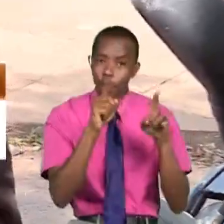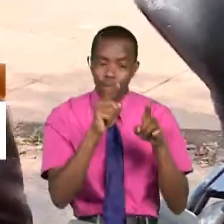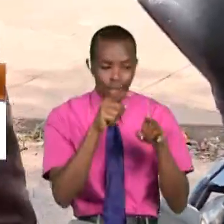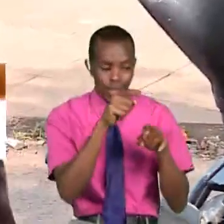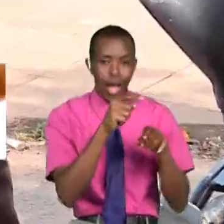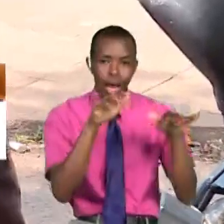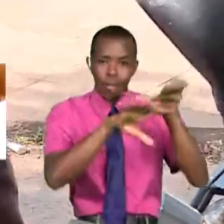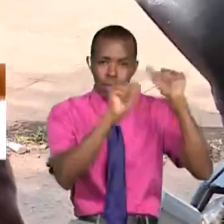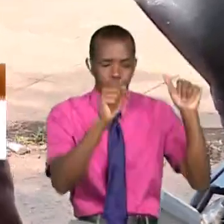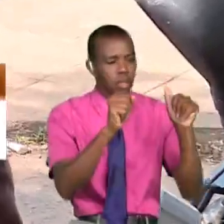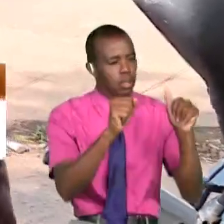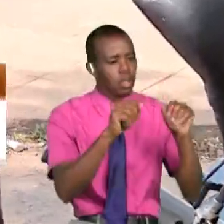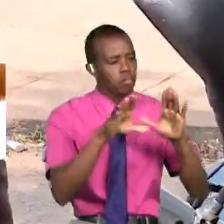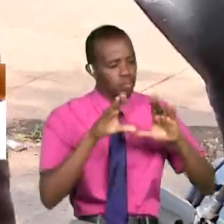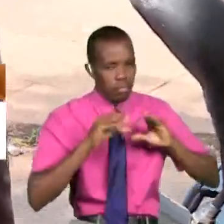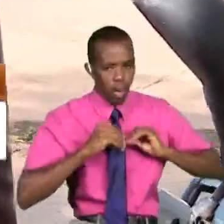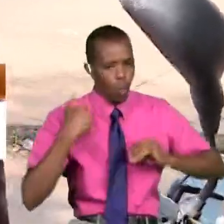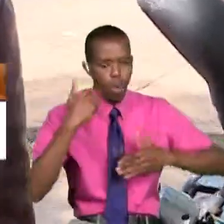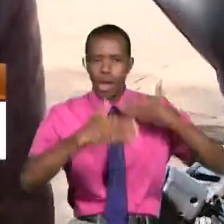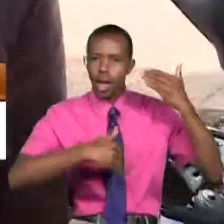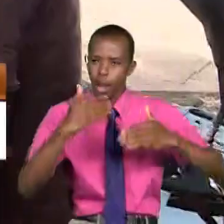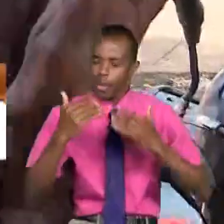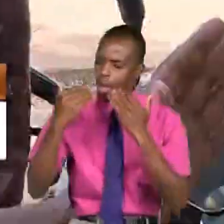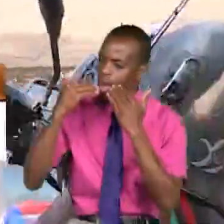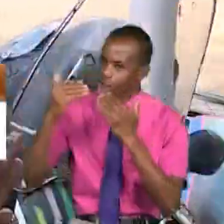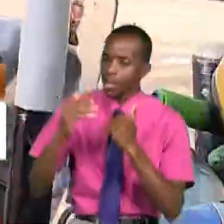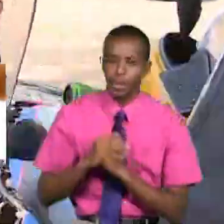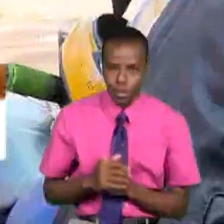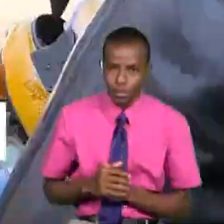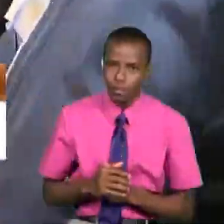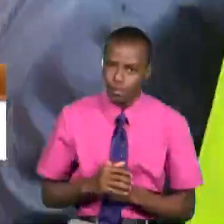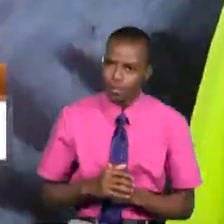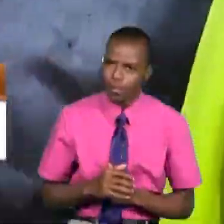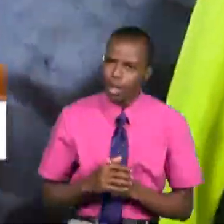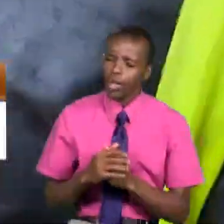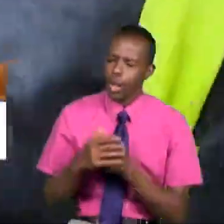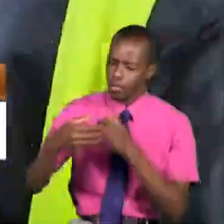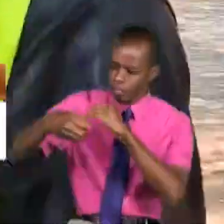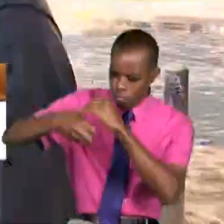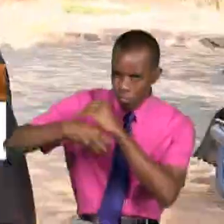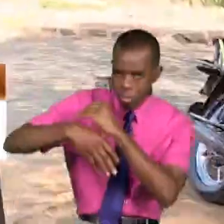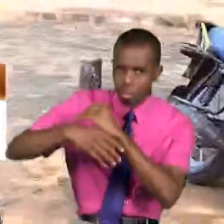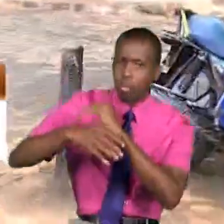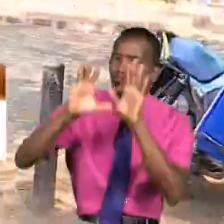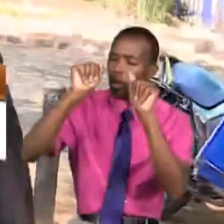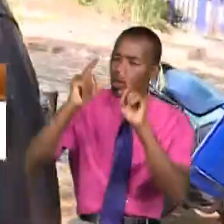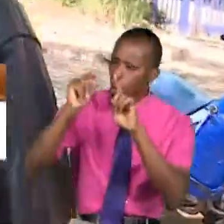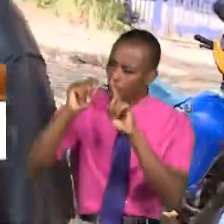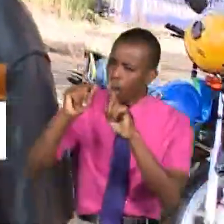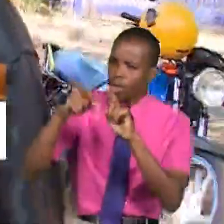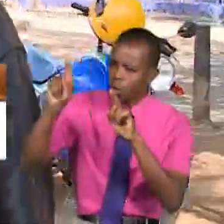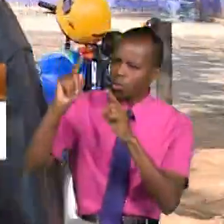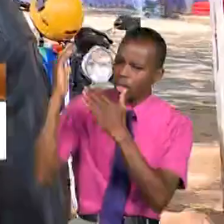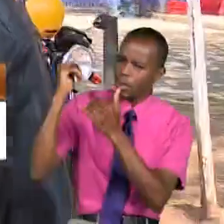hapa Deputy President anakubalika. Tunafurahia sana hiyo. Asante sana. Je, mjomba, nieleze kwamba aliyosema rais ni yale ambayo